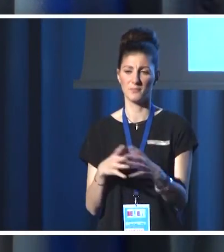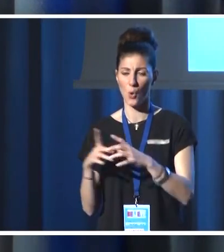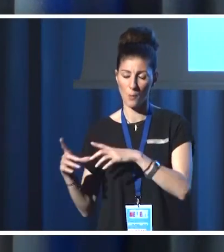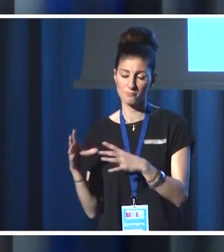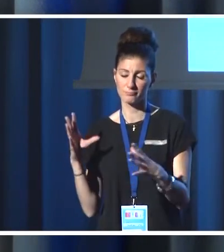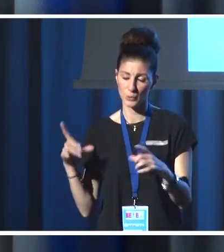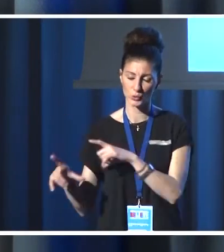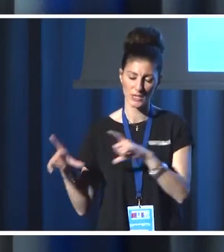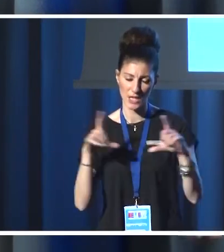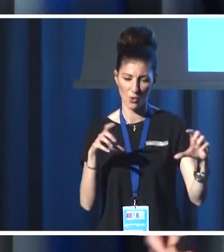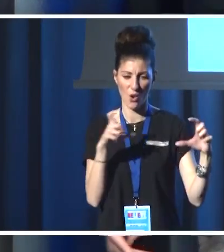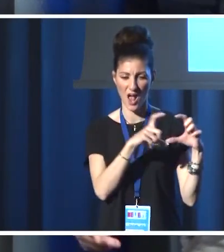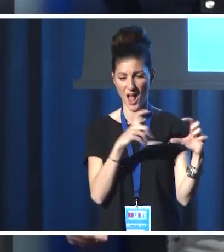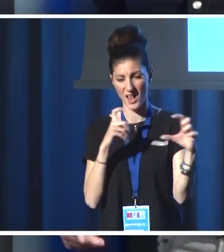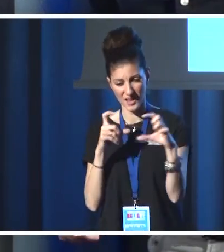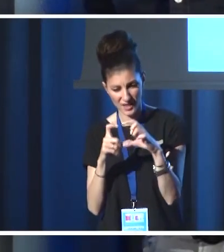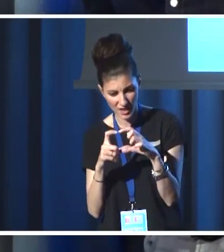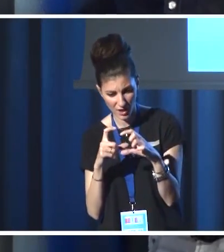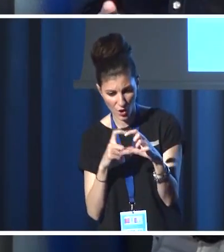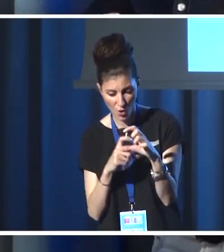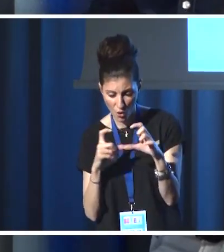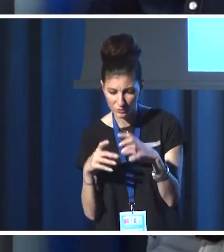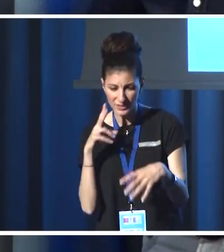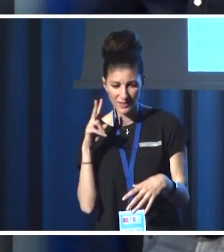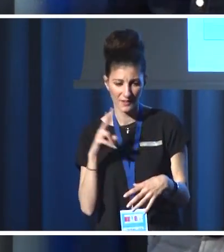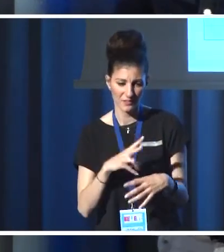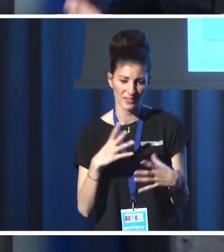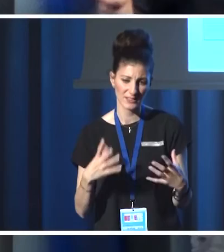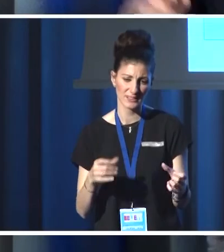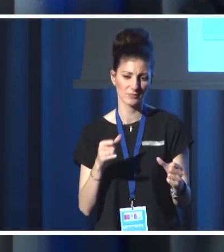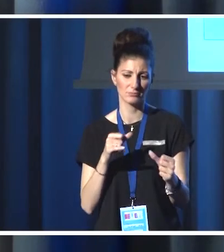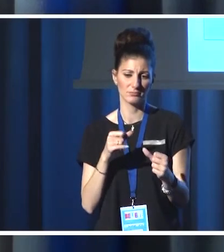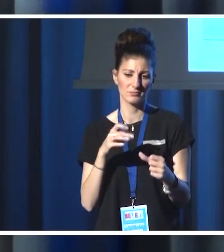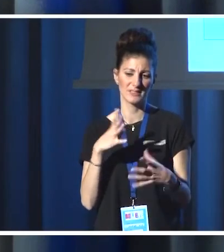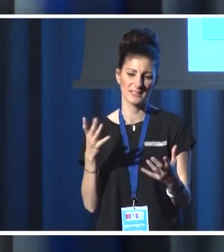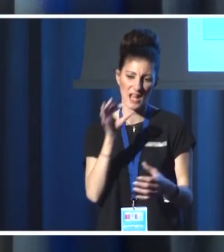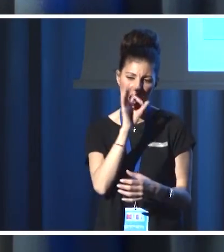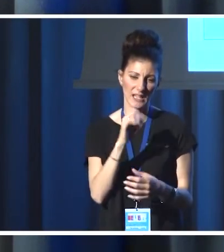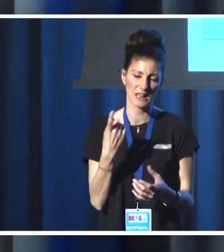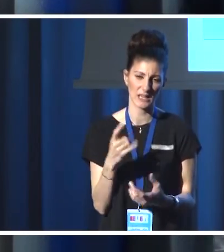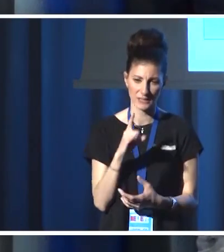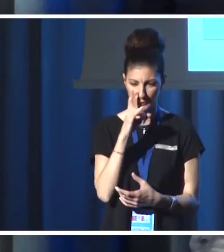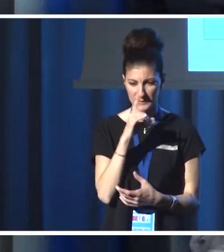προχωρήσουμε και πάμε τώρα σε αυτόν που λέει θέλω